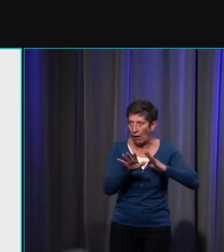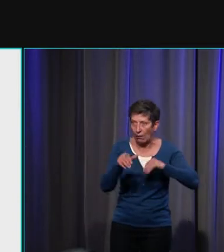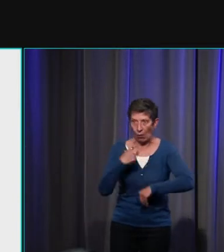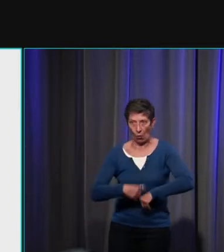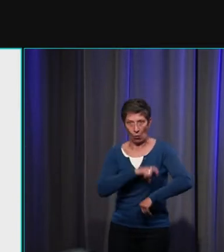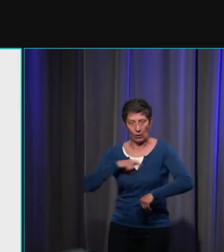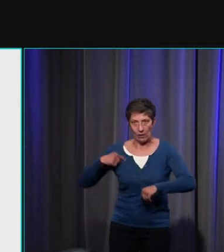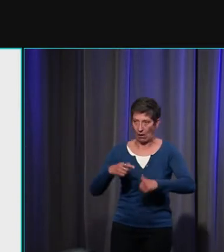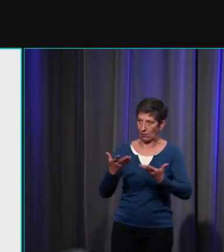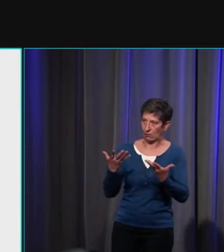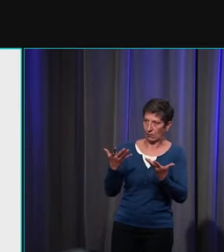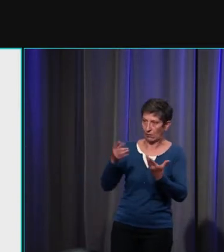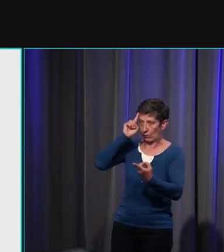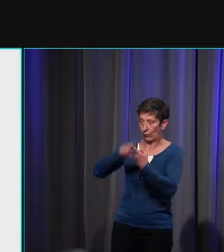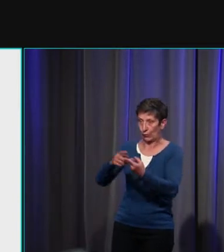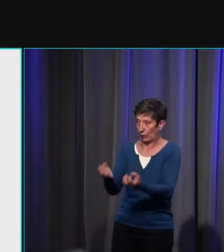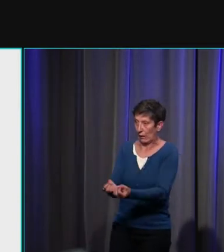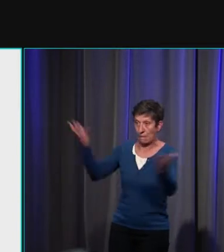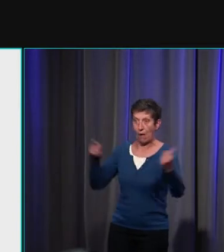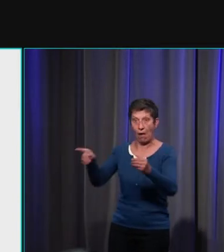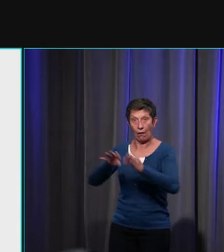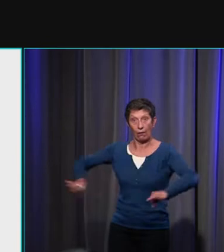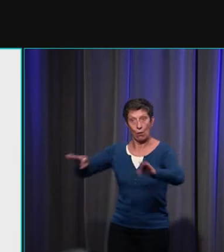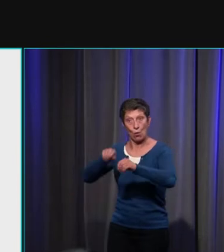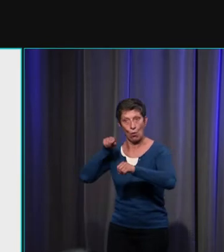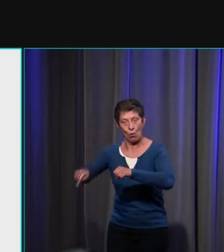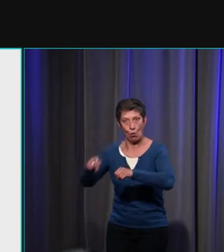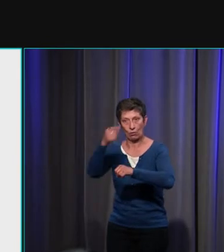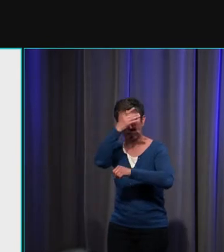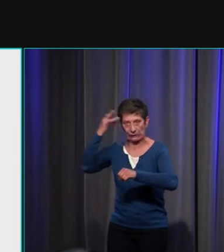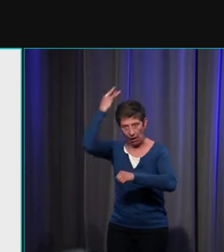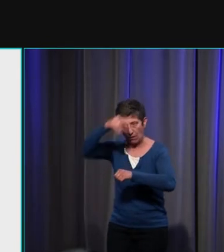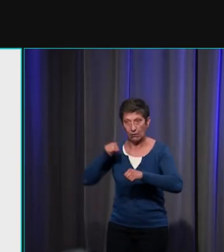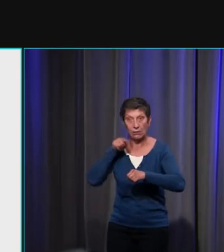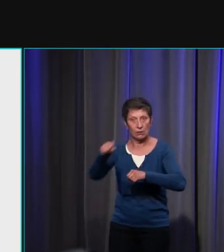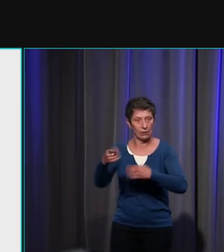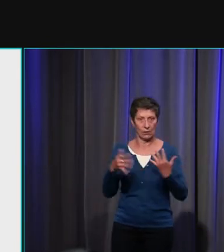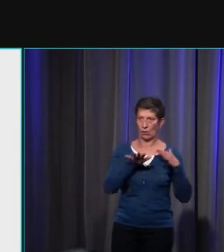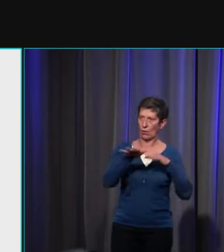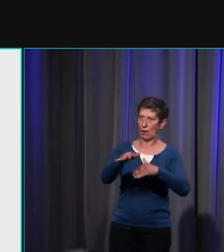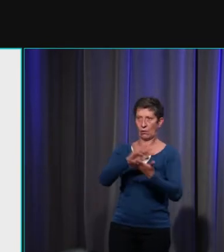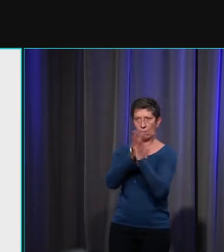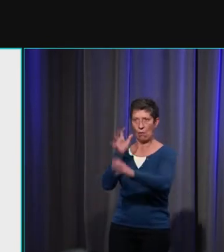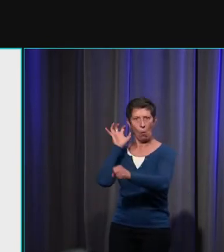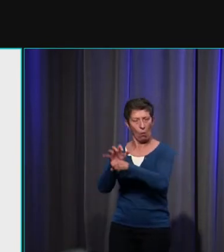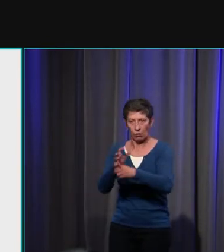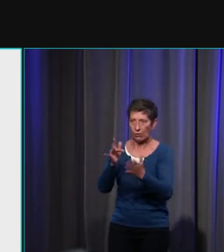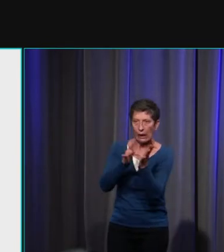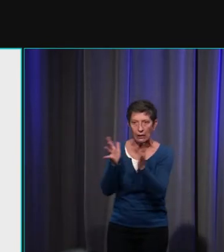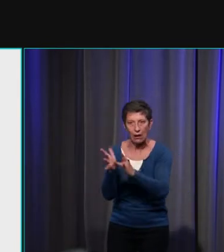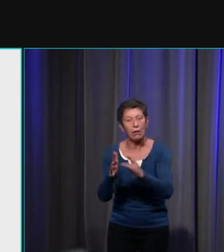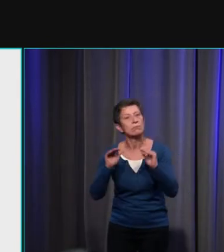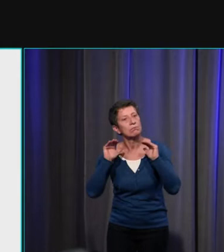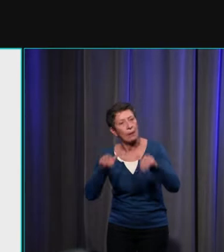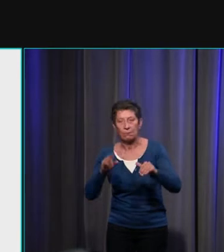lieux saints jerusalem le saint sépulcre qui désormais est fait contre des chrétiens malgré tout est innocent iii